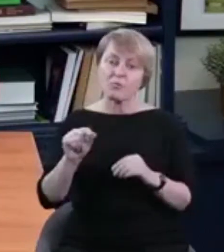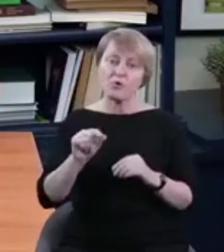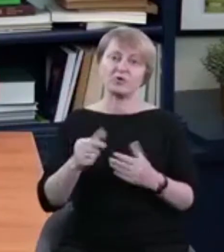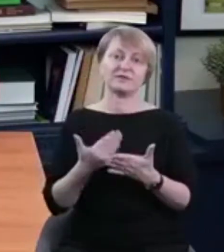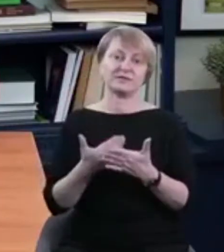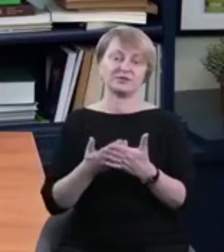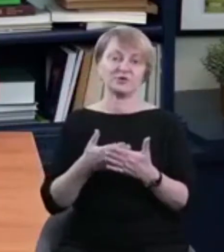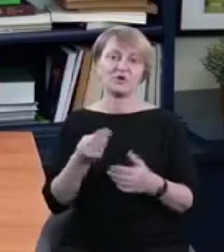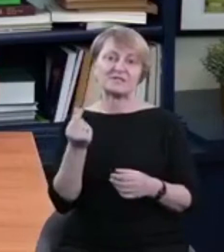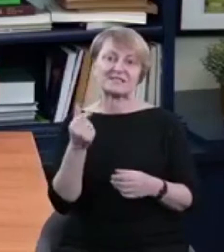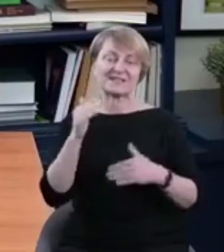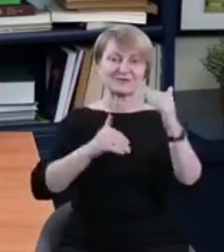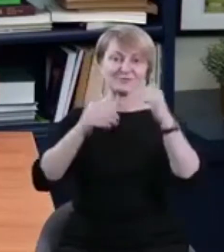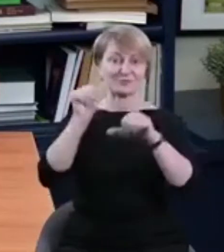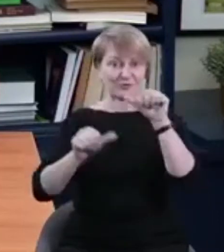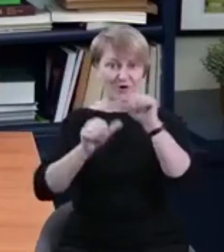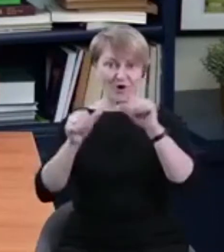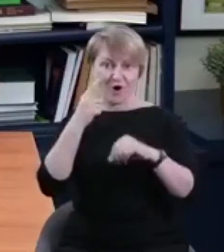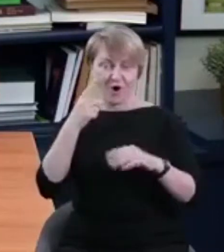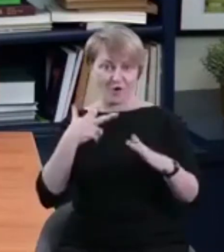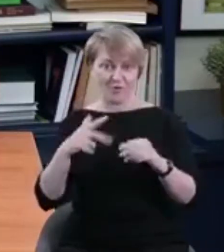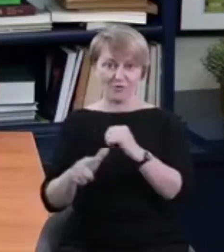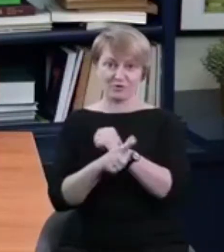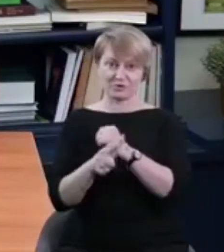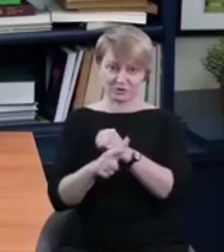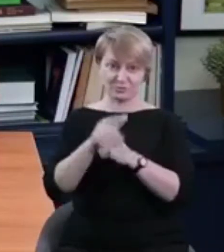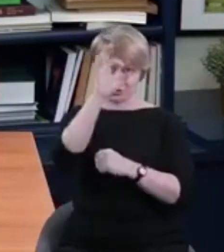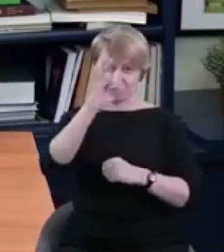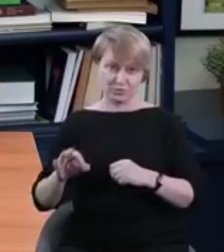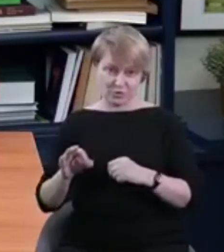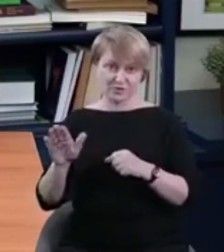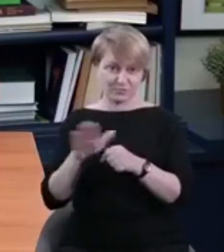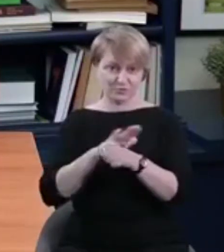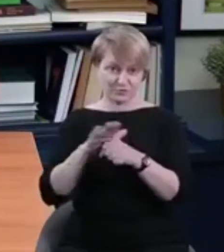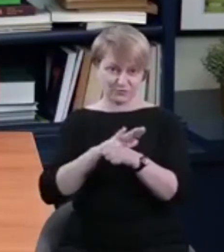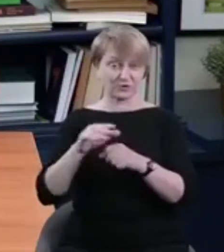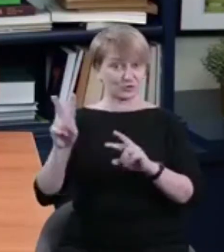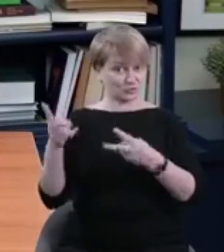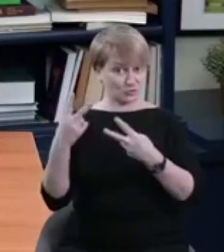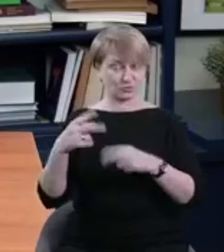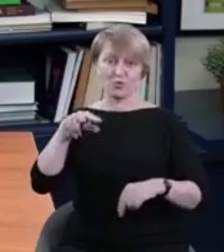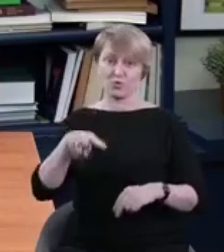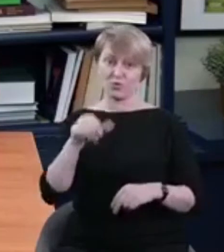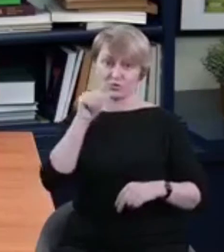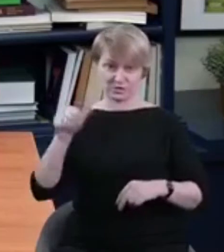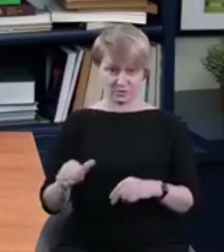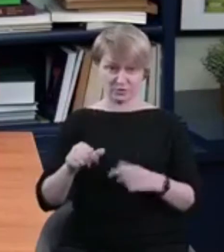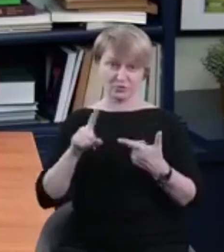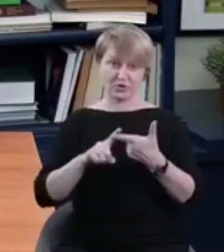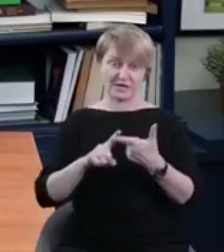tego tego przedszkola około 70-ciu procentach pokryje unia europejska i wsparcie otrzymujemy od zarządu województwa